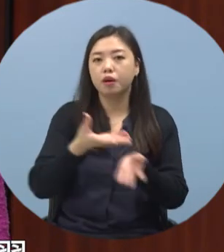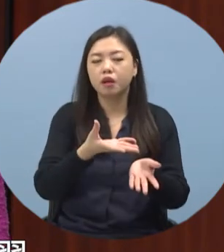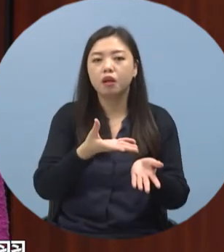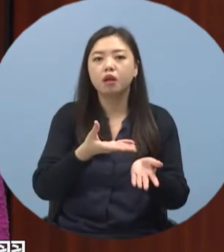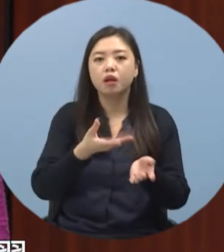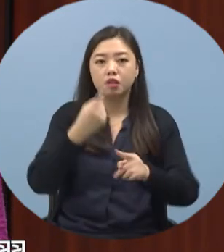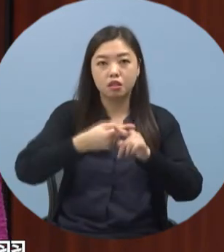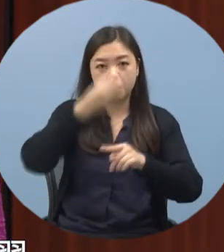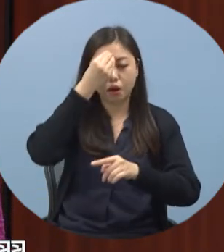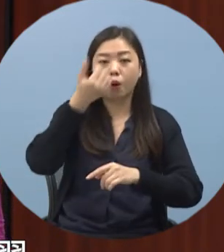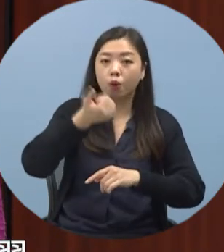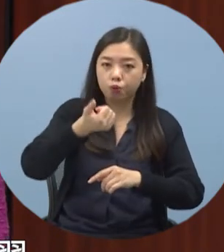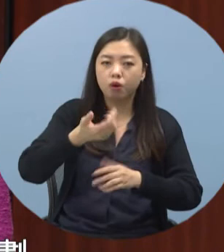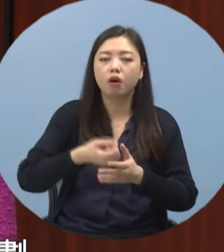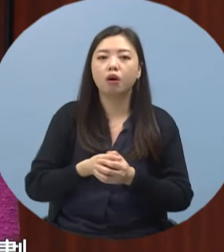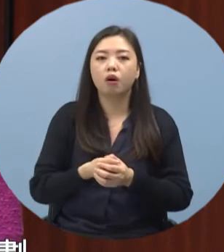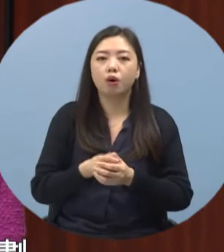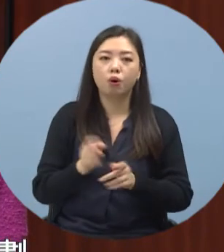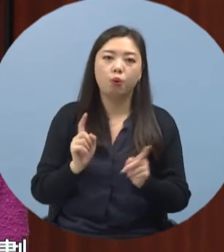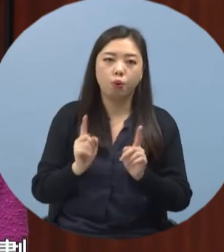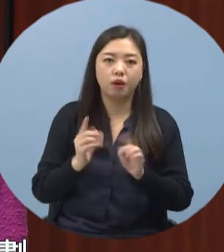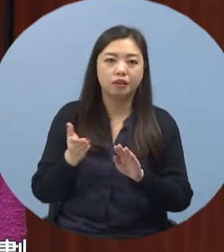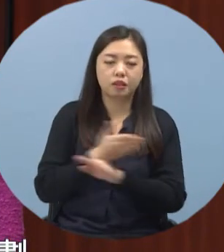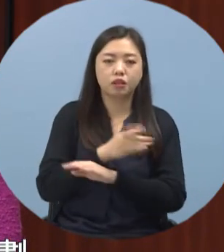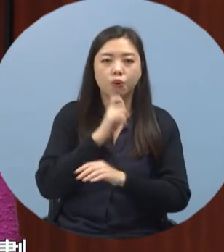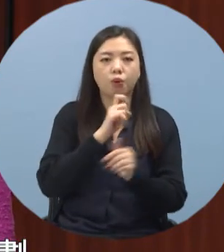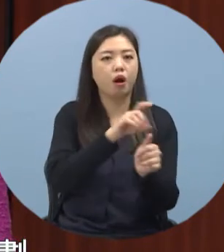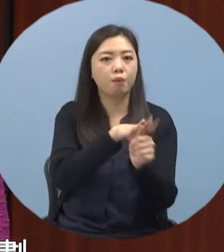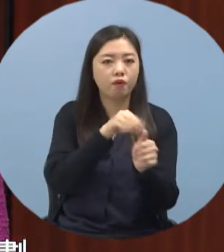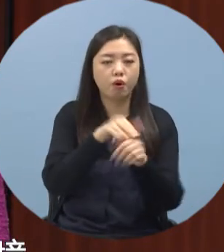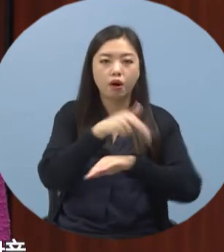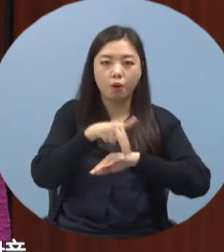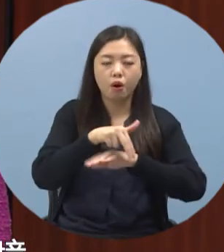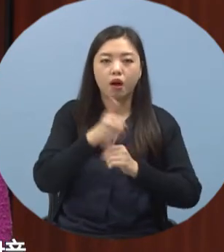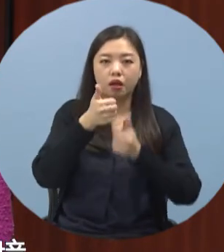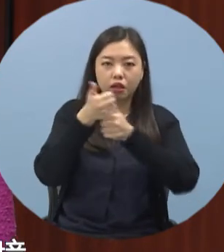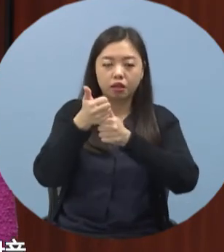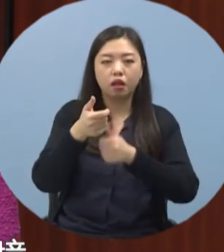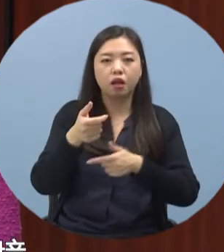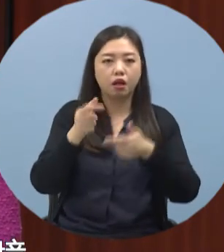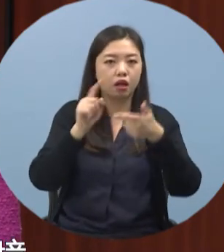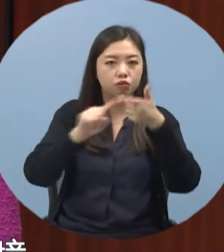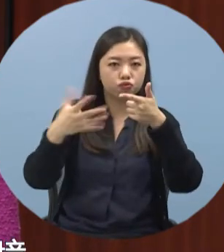供的實習，或者我們早期有的影子計劃，可以跟司